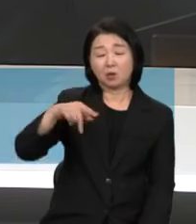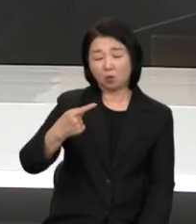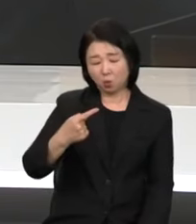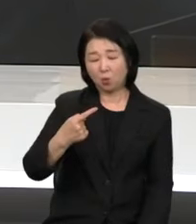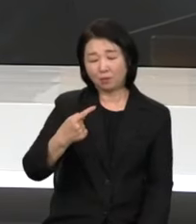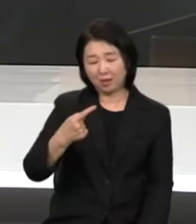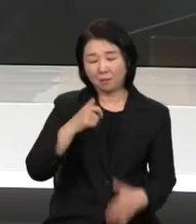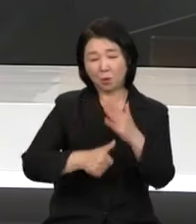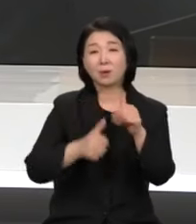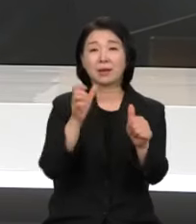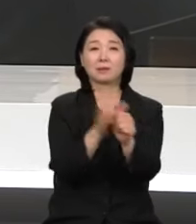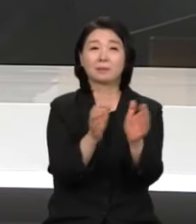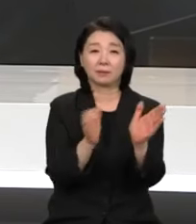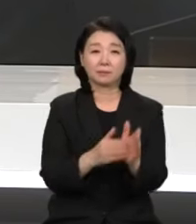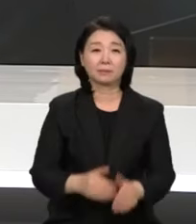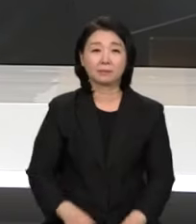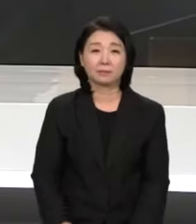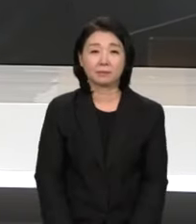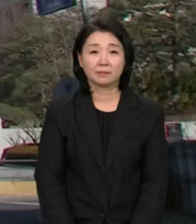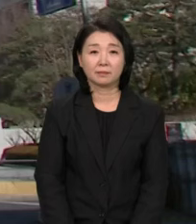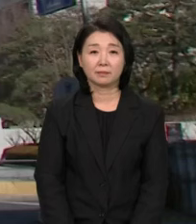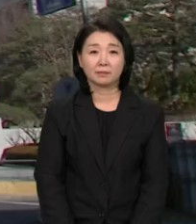됐습니다. 연지환 기자입니다.